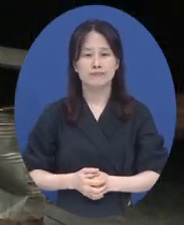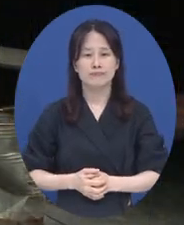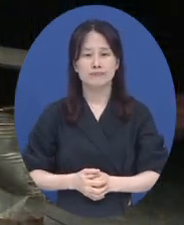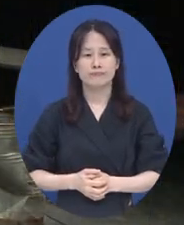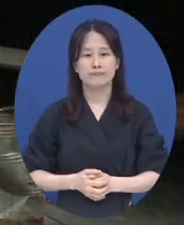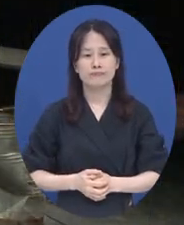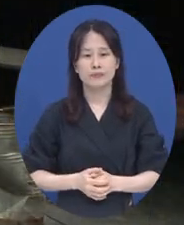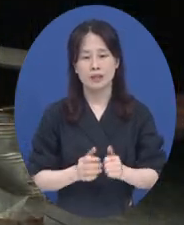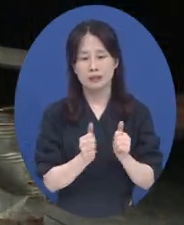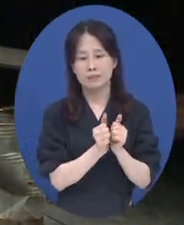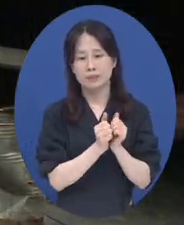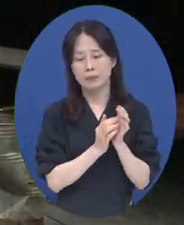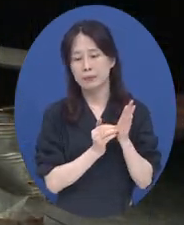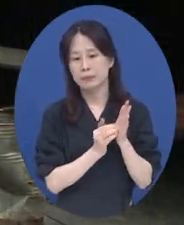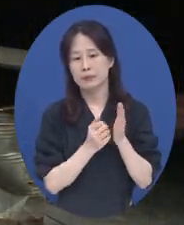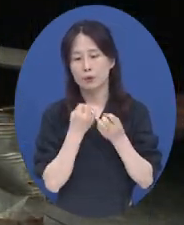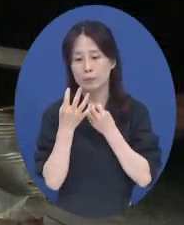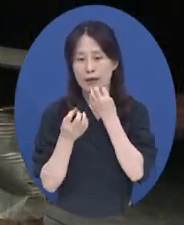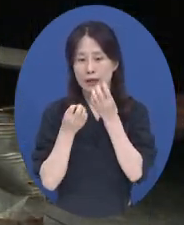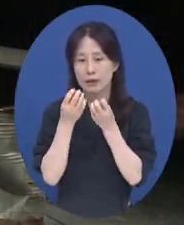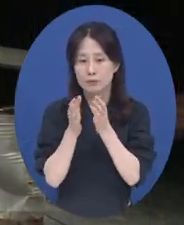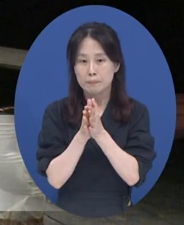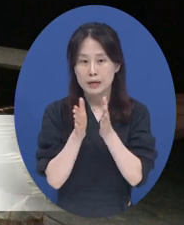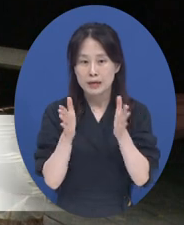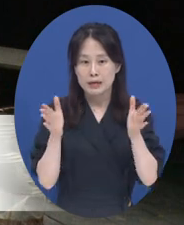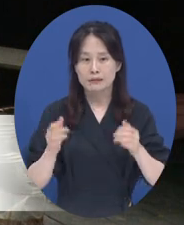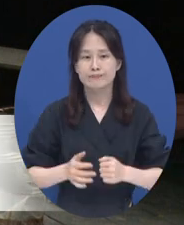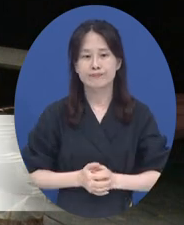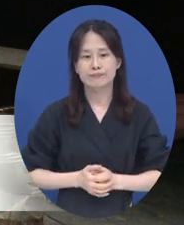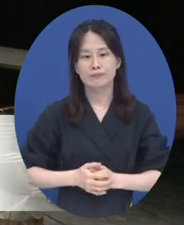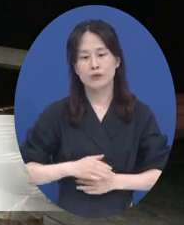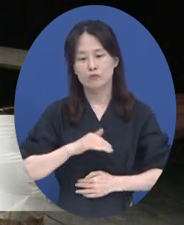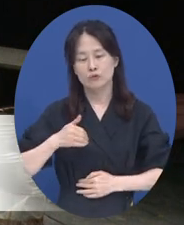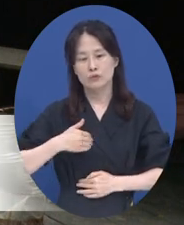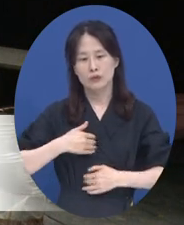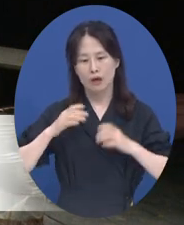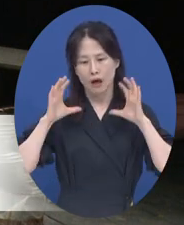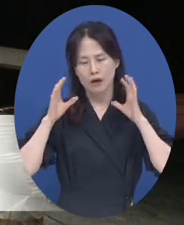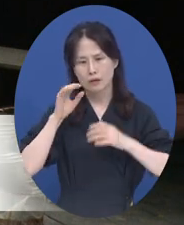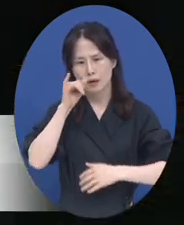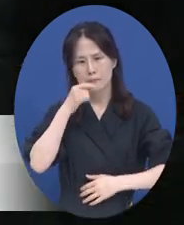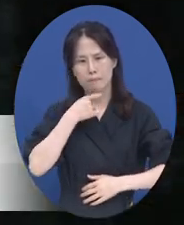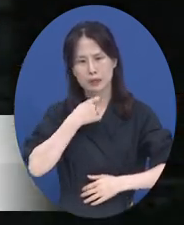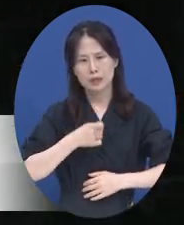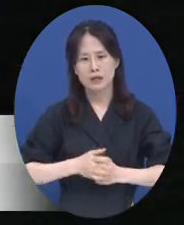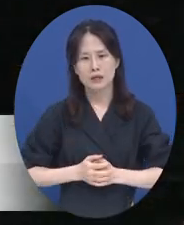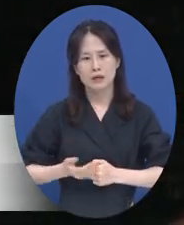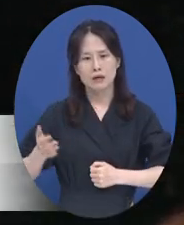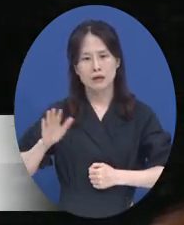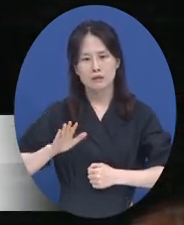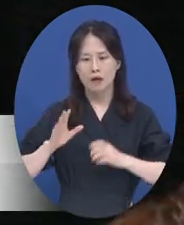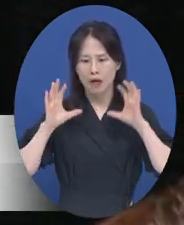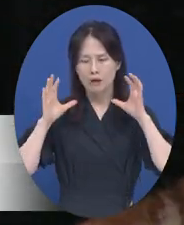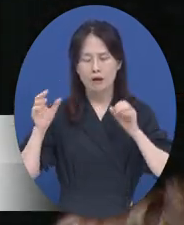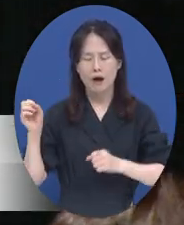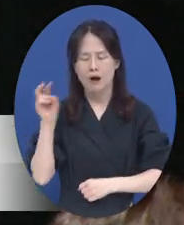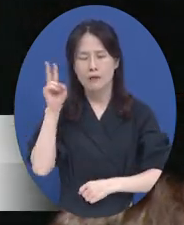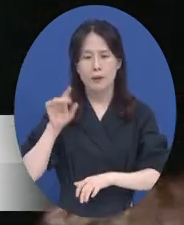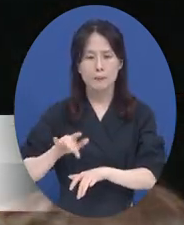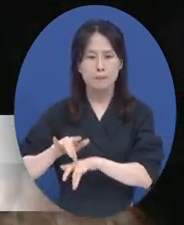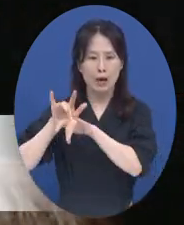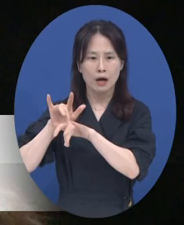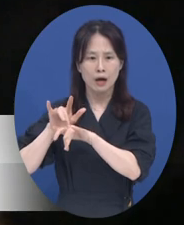한 남자의 비밀스러운 고백이 이어지는데 우리한테 아기가 있었어요. 그 작은 아기가